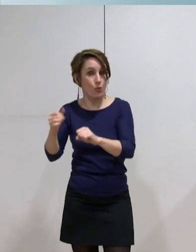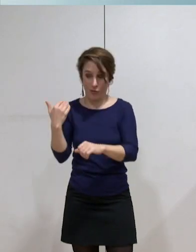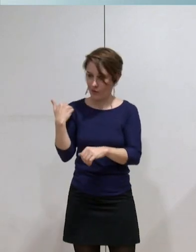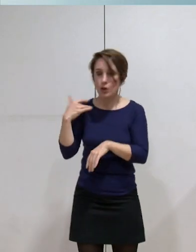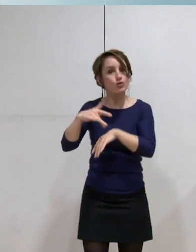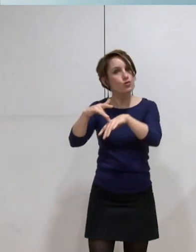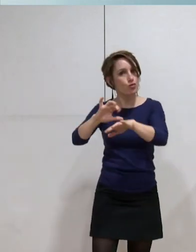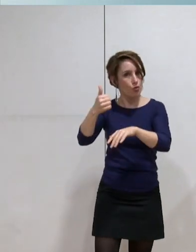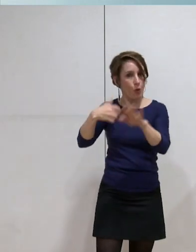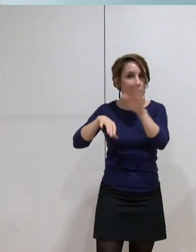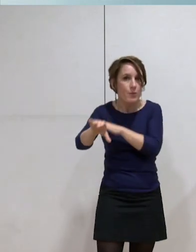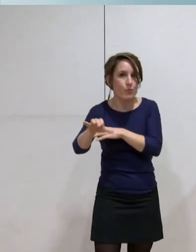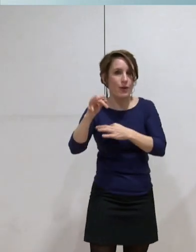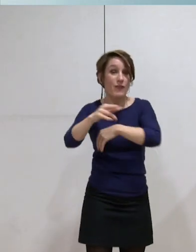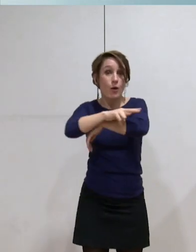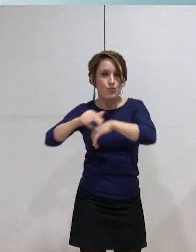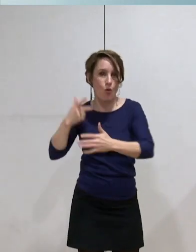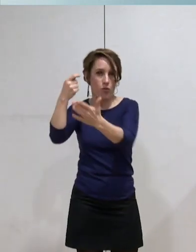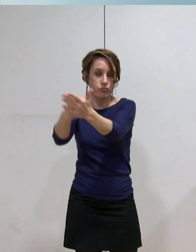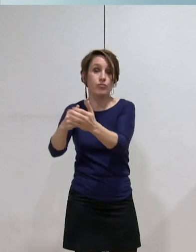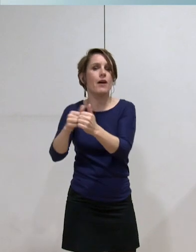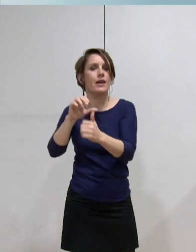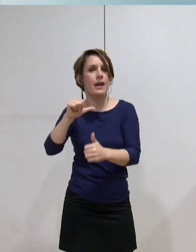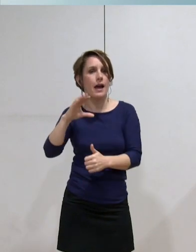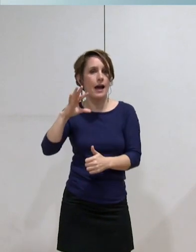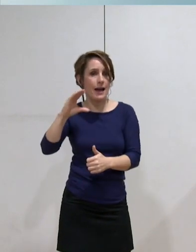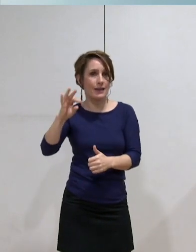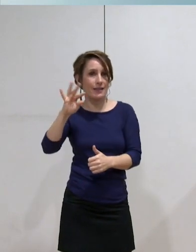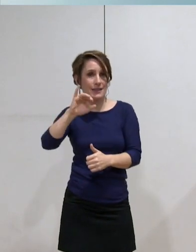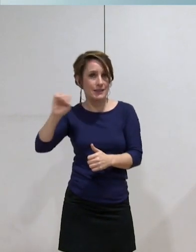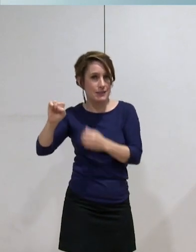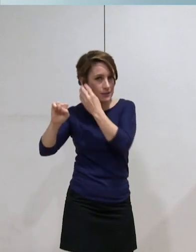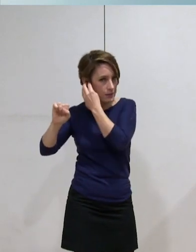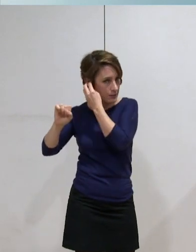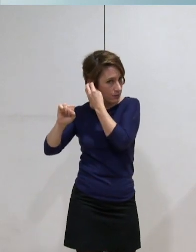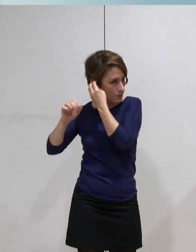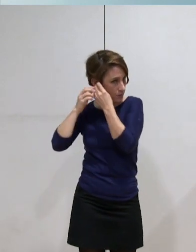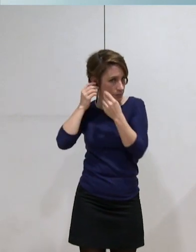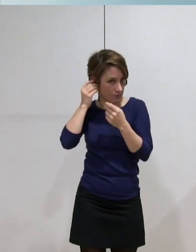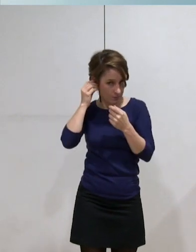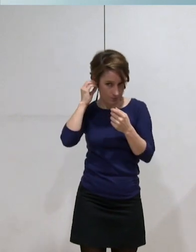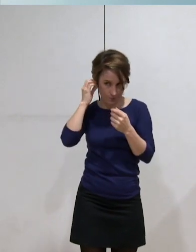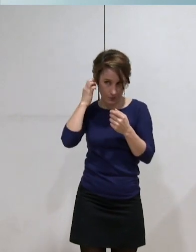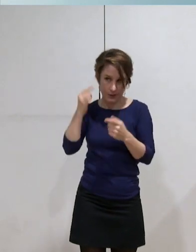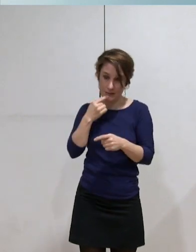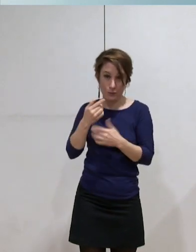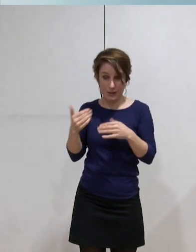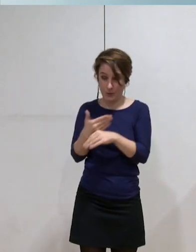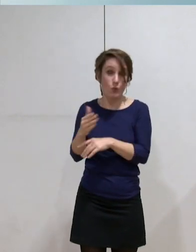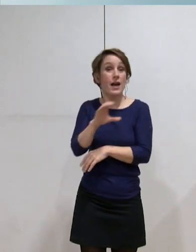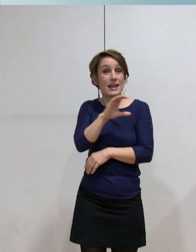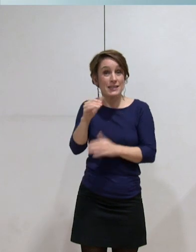préside sur ce fait là et je crois que c'est quelque chose de de précurseur pour l'avenir car nous avons 100000 m car de logement de